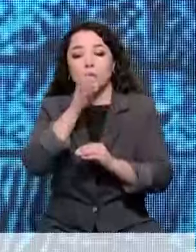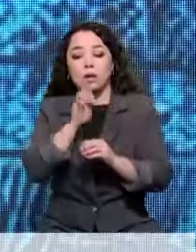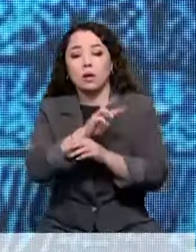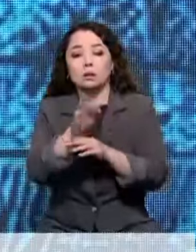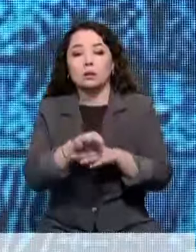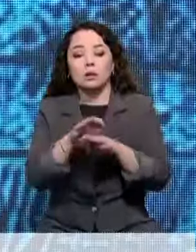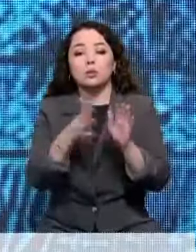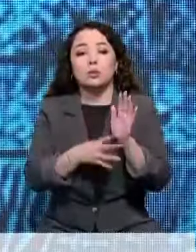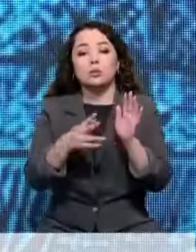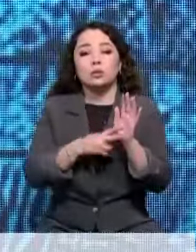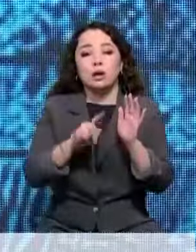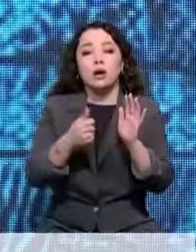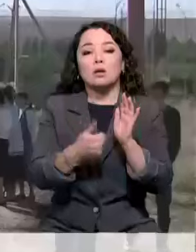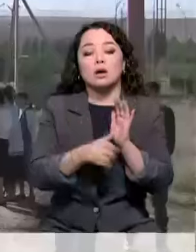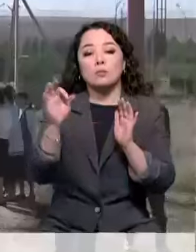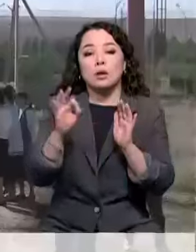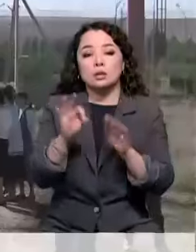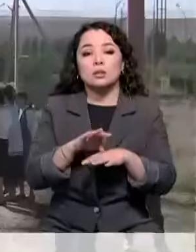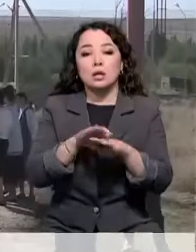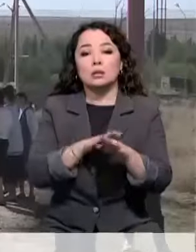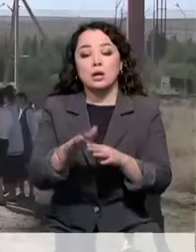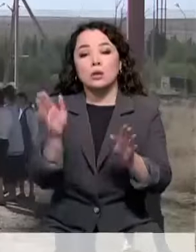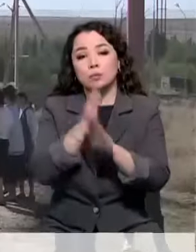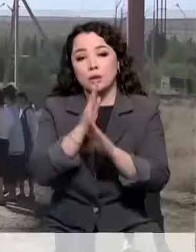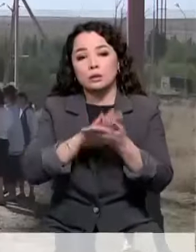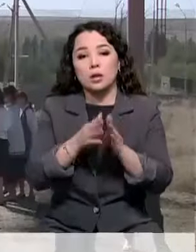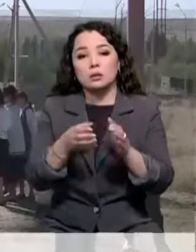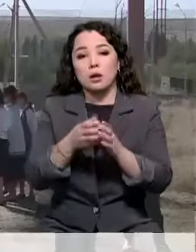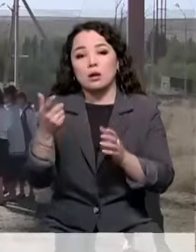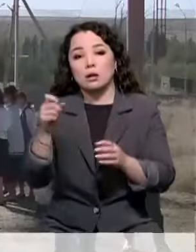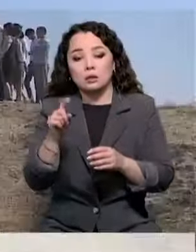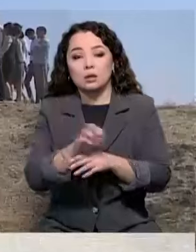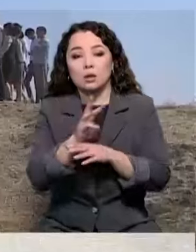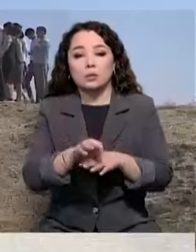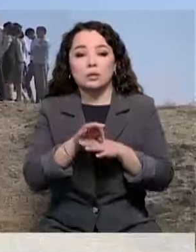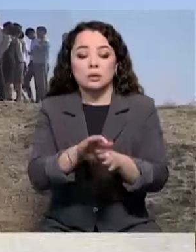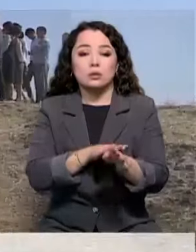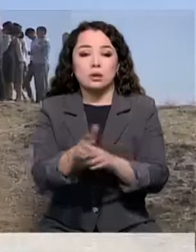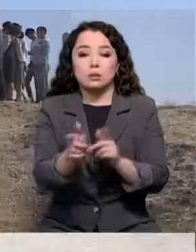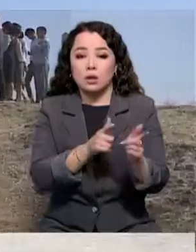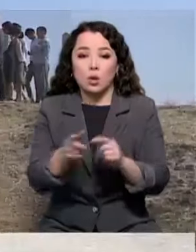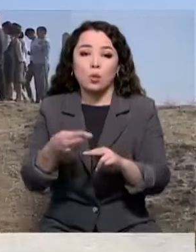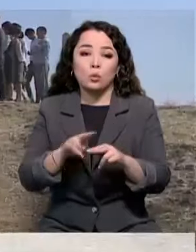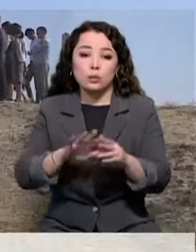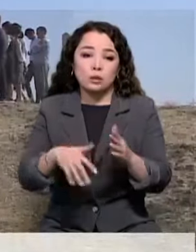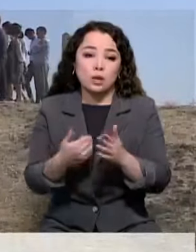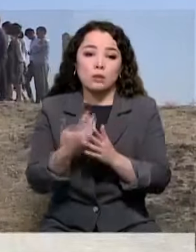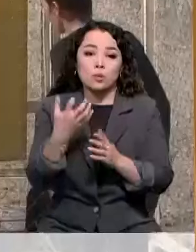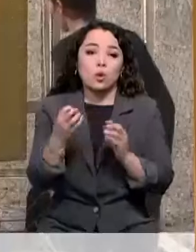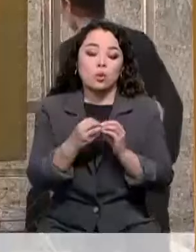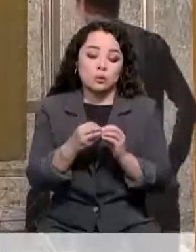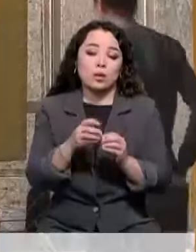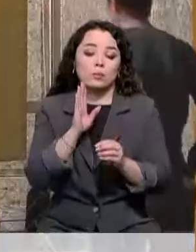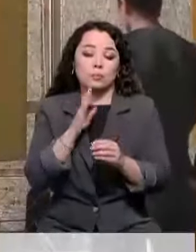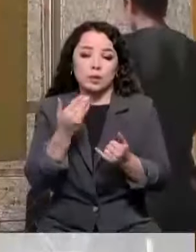деңгейі 98,6%-ға жетеді. Өңірде табиғи газбен қамту жұмыстары жүйелі түрде орындалып жатыр. Бұған дейін 510 елді мекен